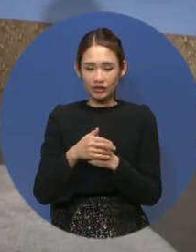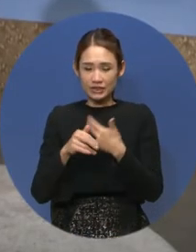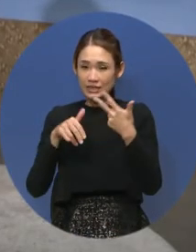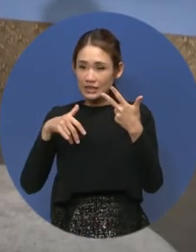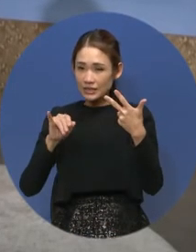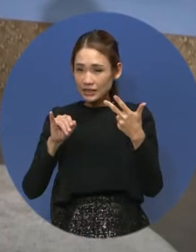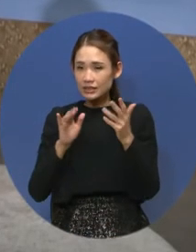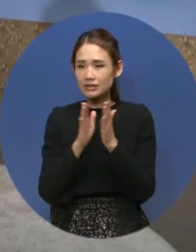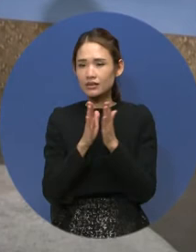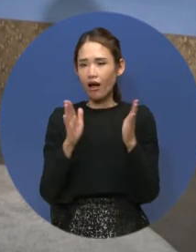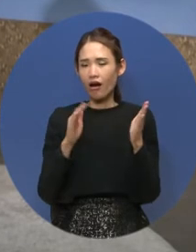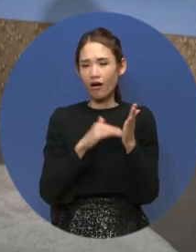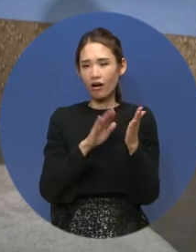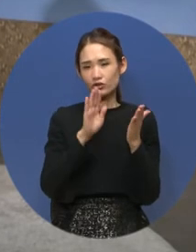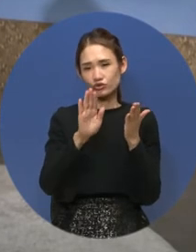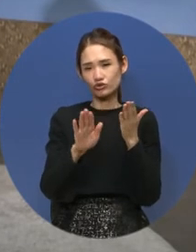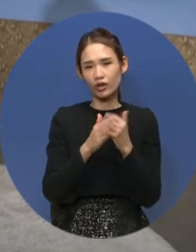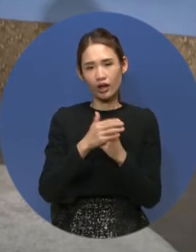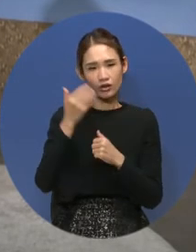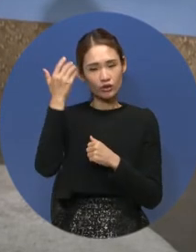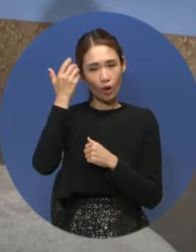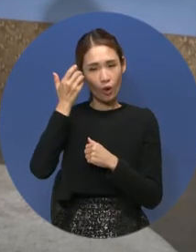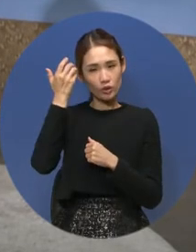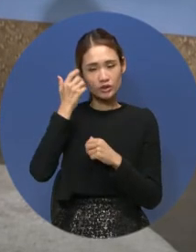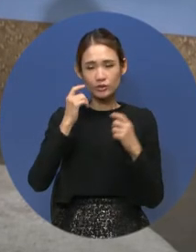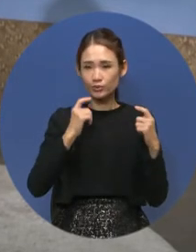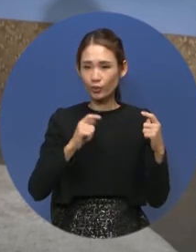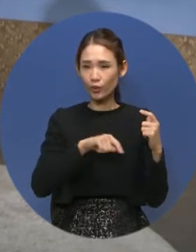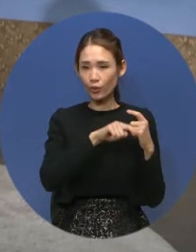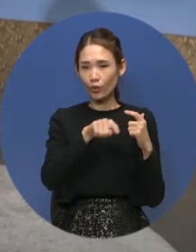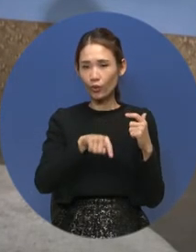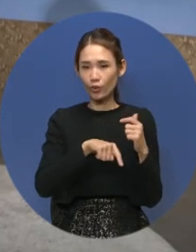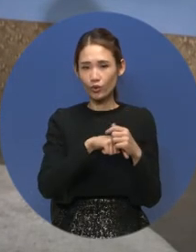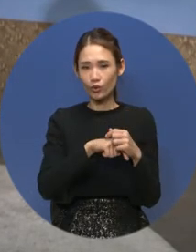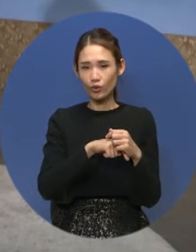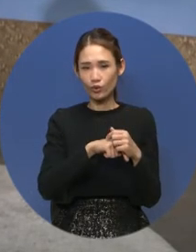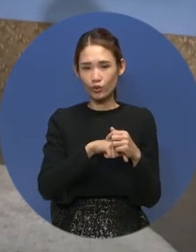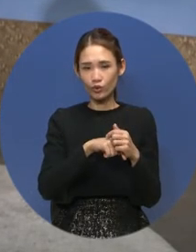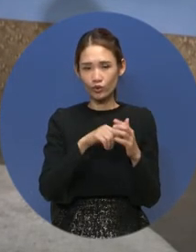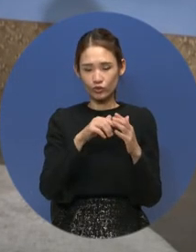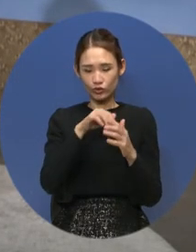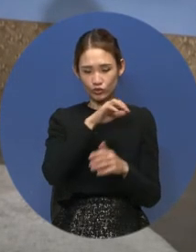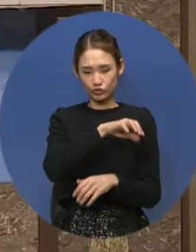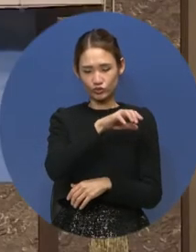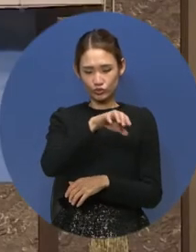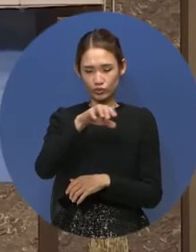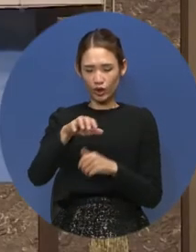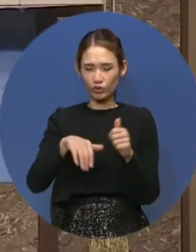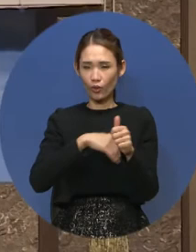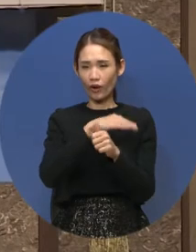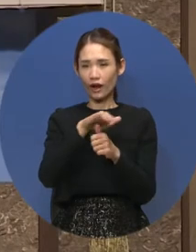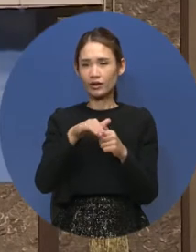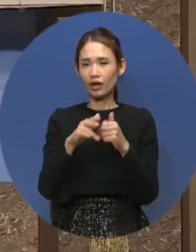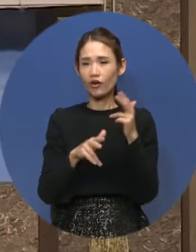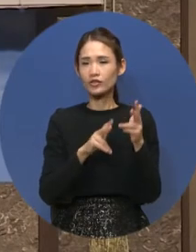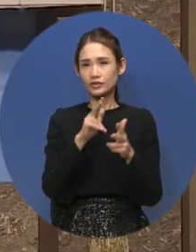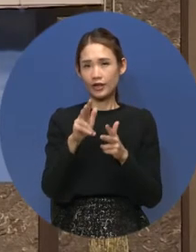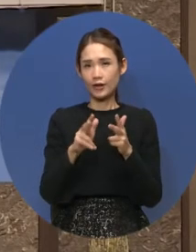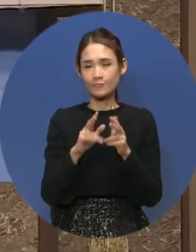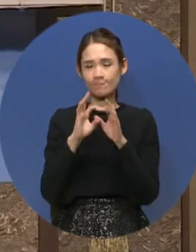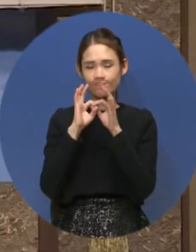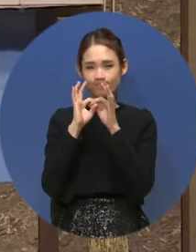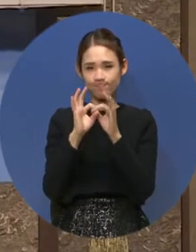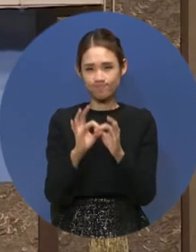들어와서 네. 영등포역 주변 그 환경 개선 사업이 본격화되고 있습니다. 네. 작년에는